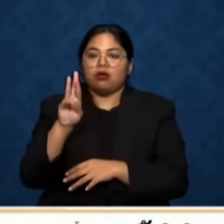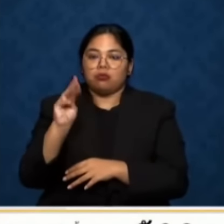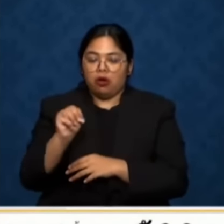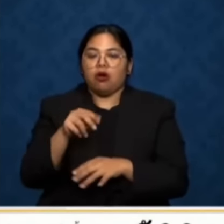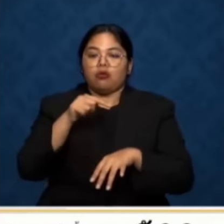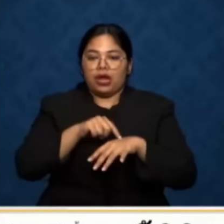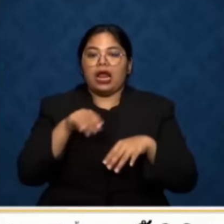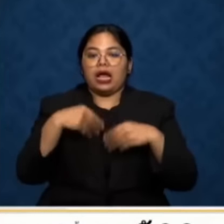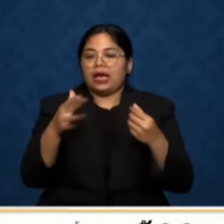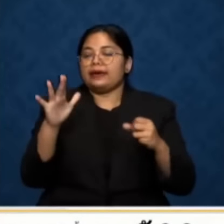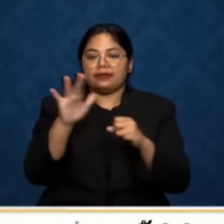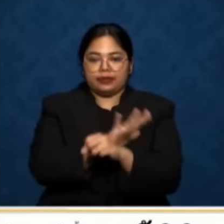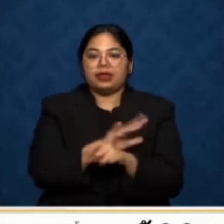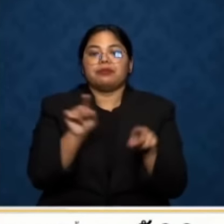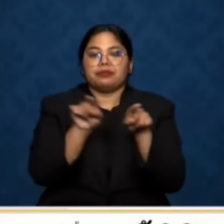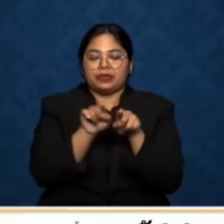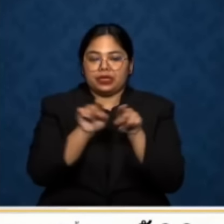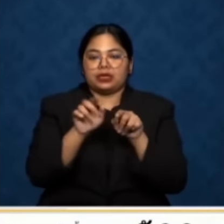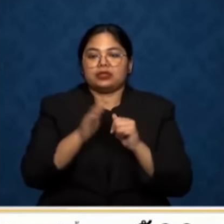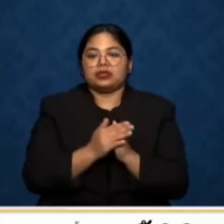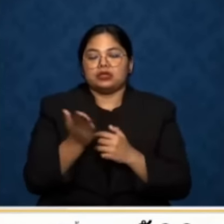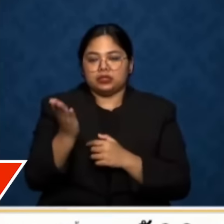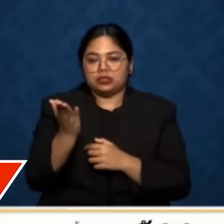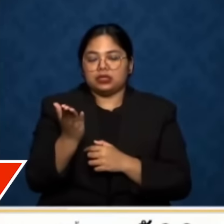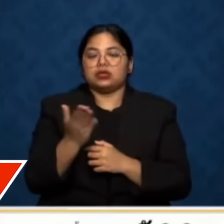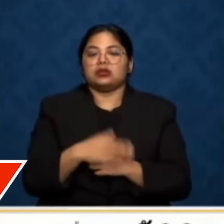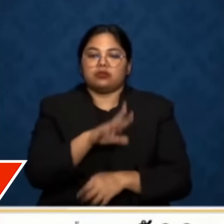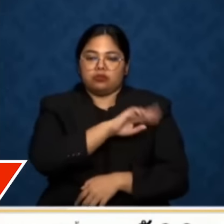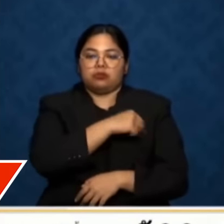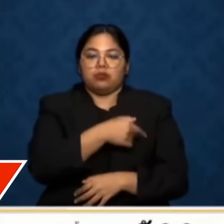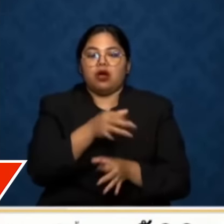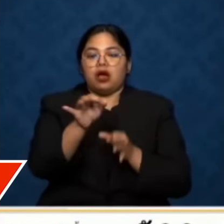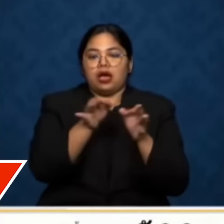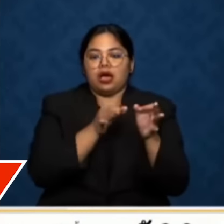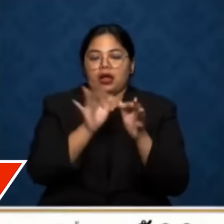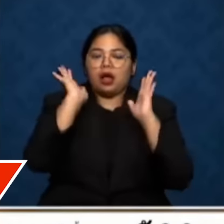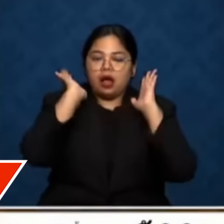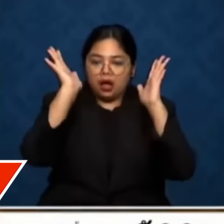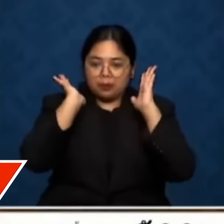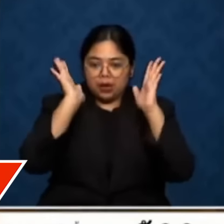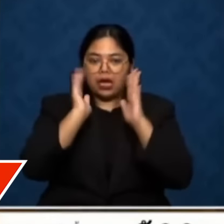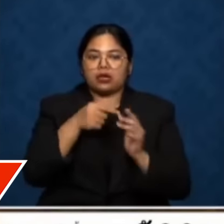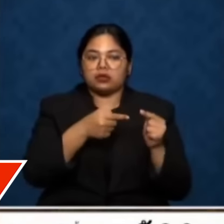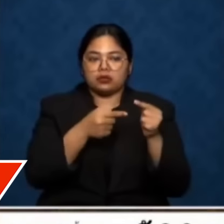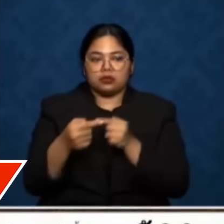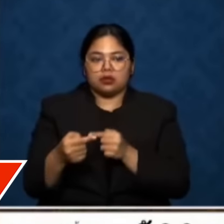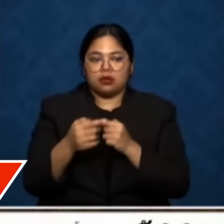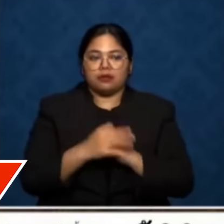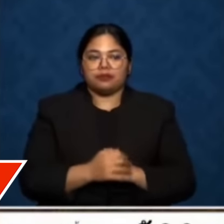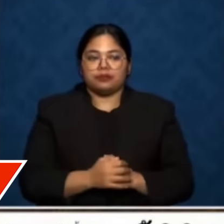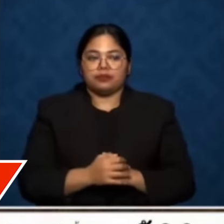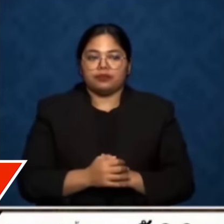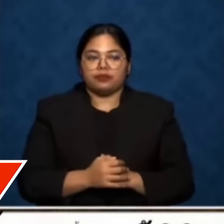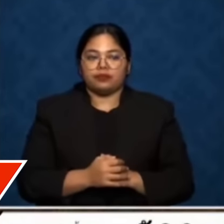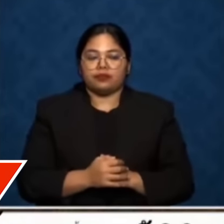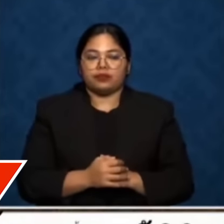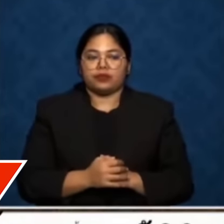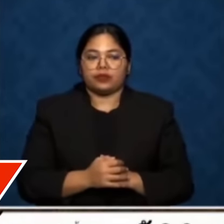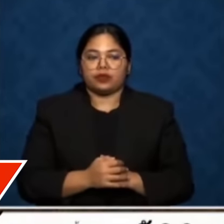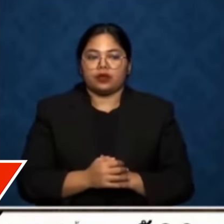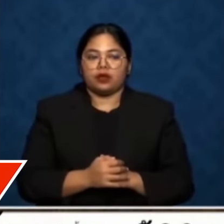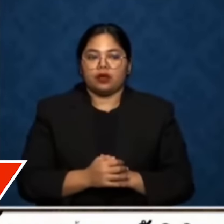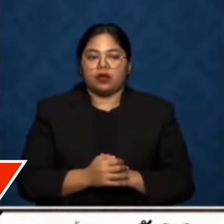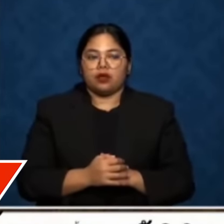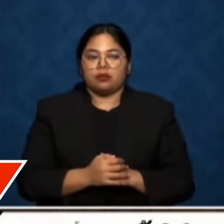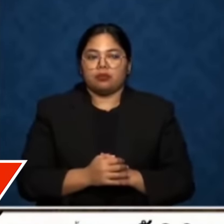ะครับเชิญคุณหมอวายโยครับ ขอบคุณท่านประธานครับผมวายโยนะครับต่อนะครับตรงนี้เนี่ยผมกำลังมาพูดเพื่อ